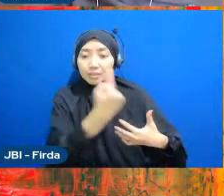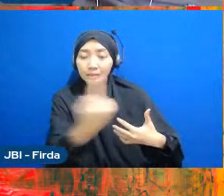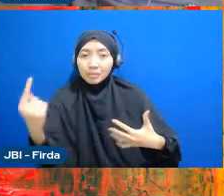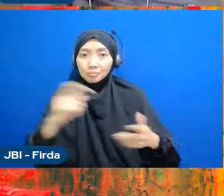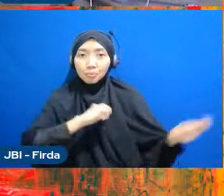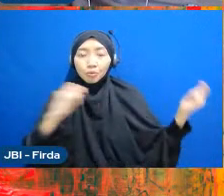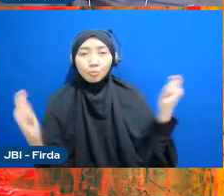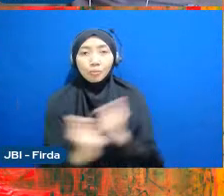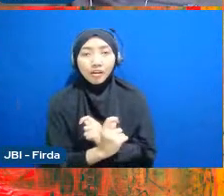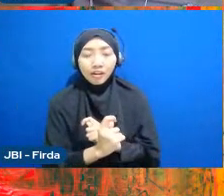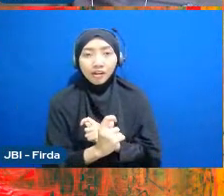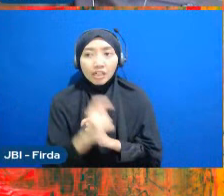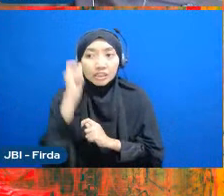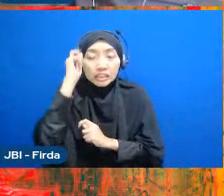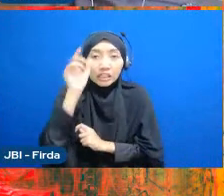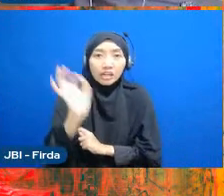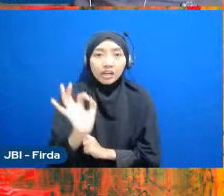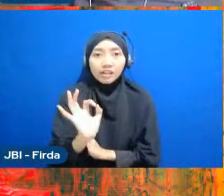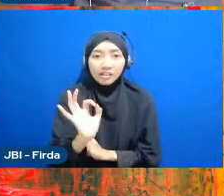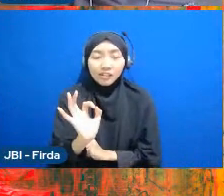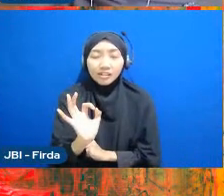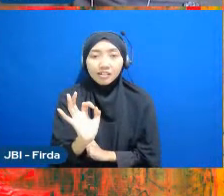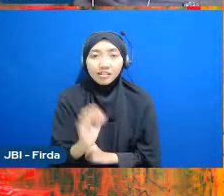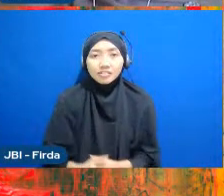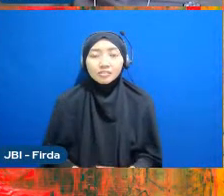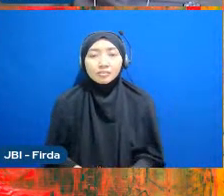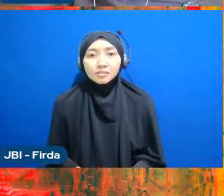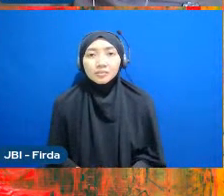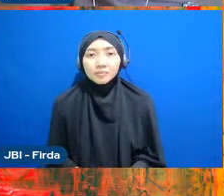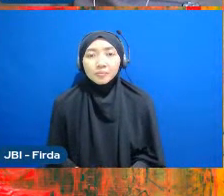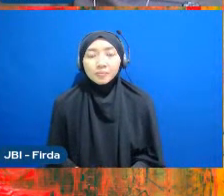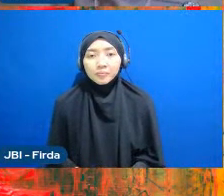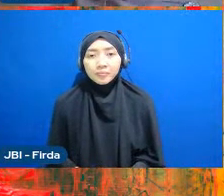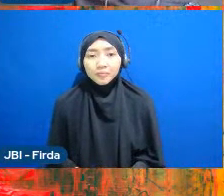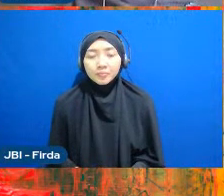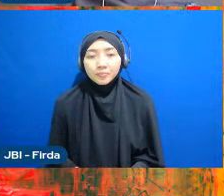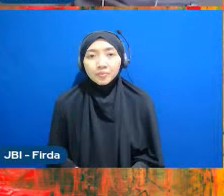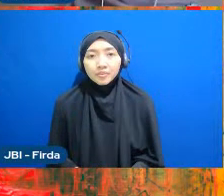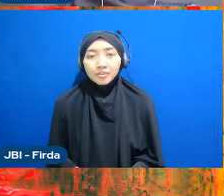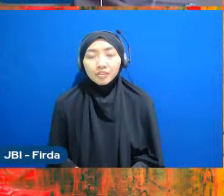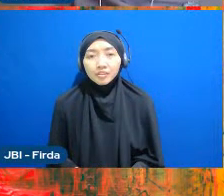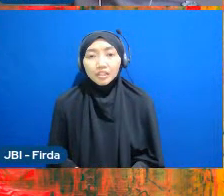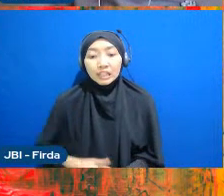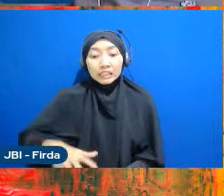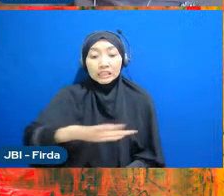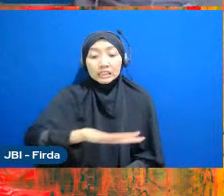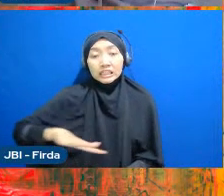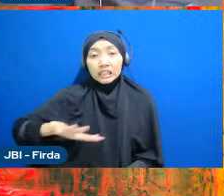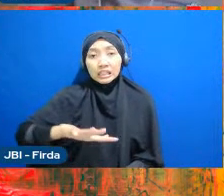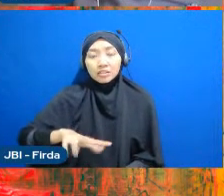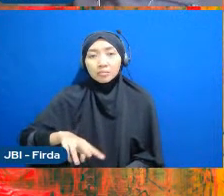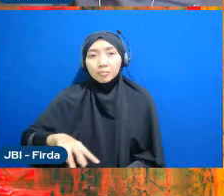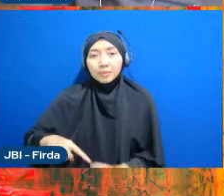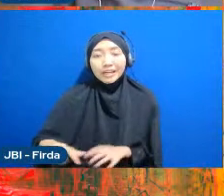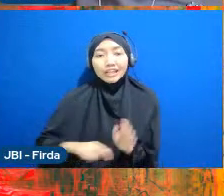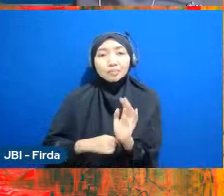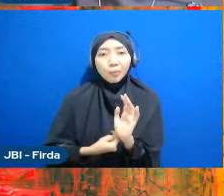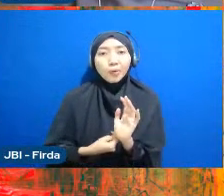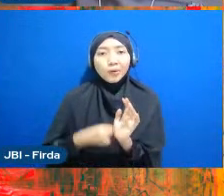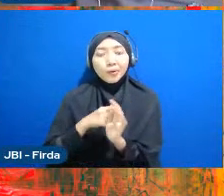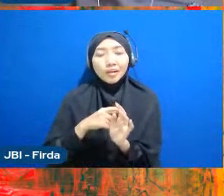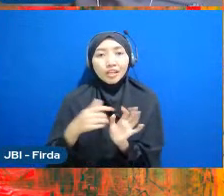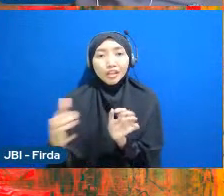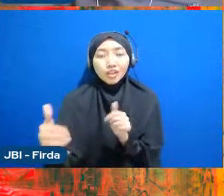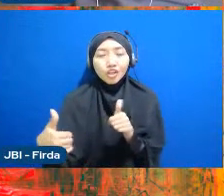yang ia tidak sadari, seperti itu. Jadi, apapun yang terjadi dalam lingkungan itu, dia akan bereaksi terhadap itu.